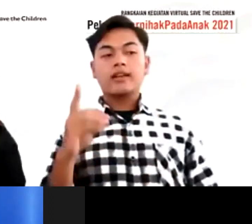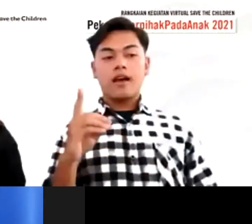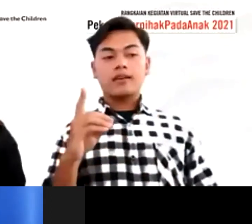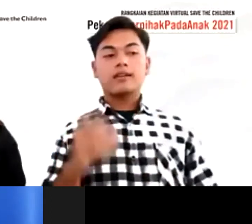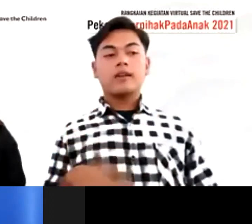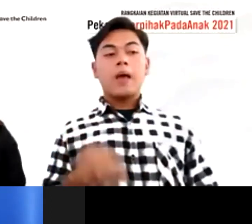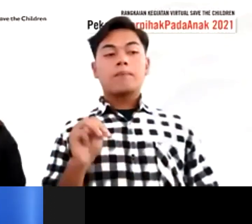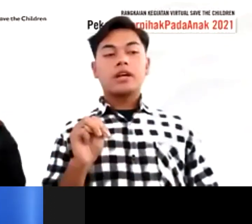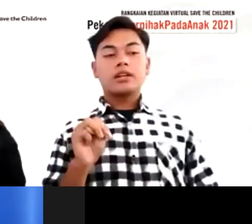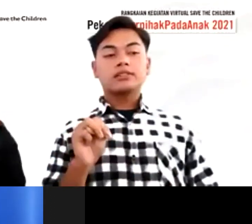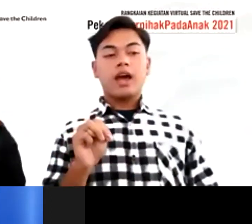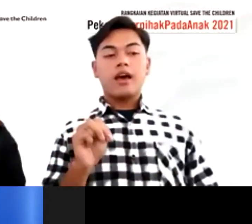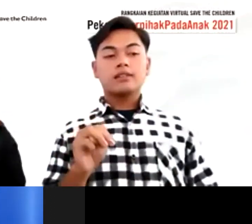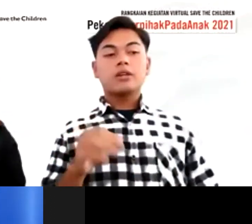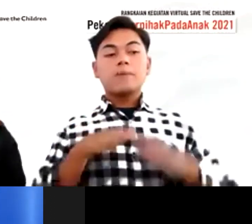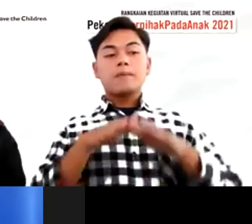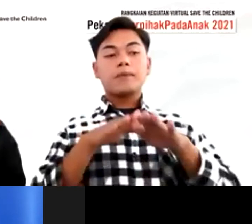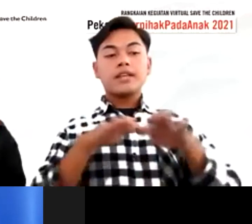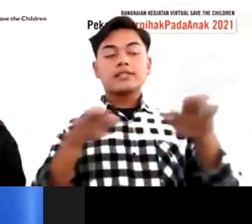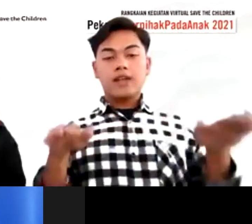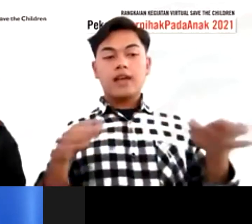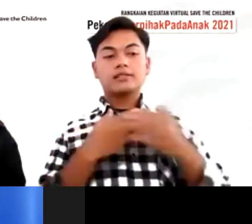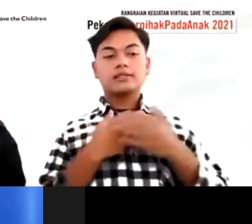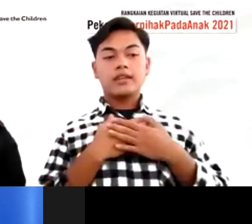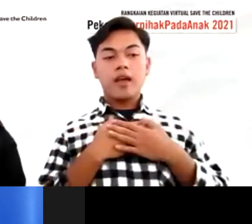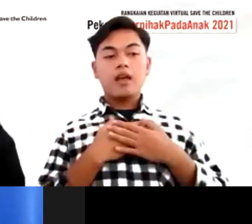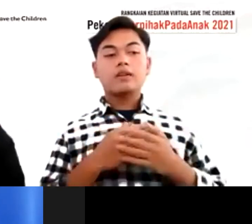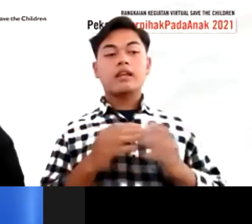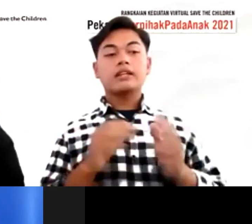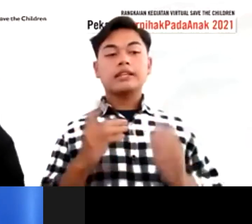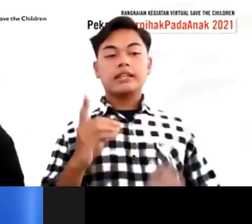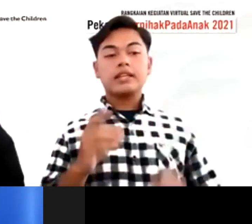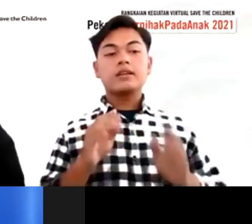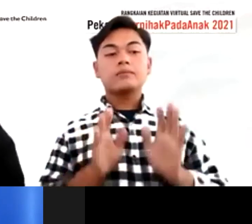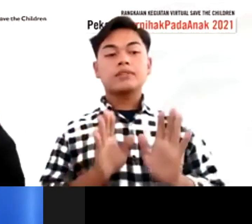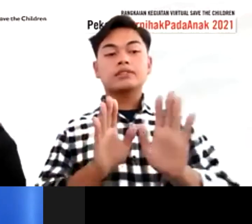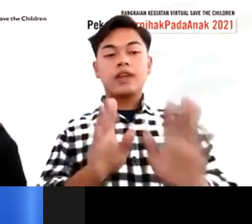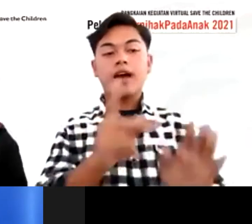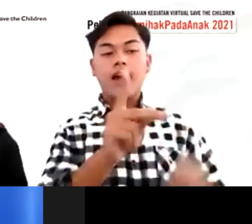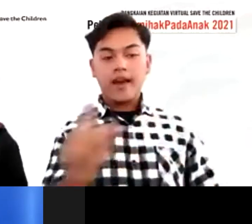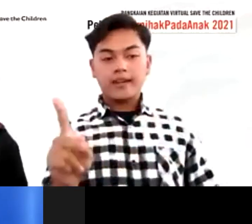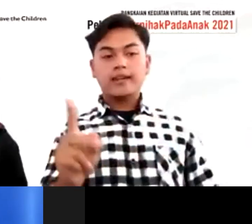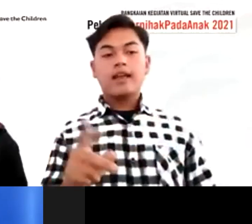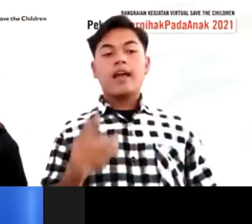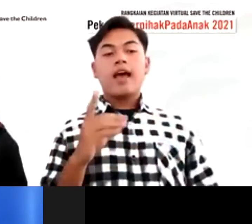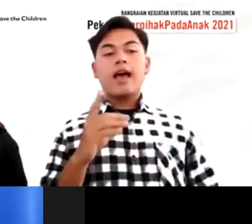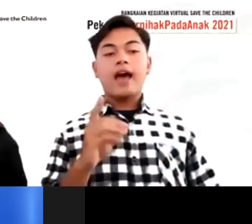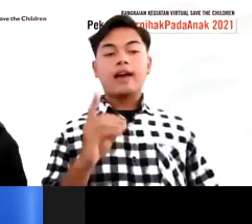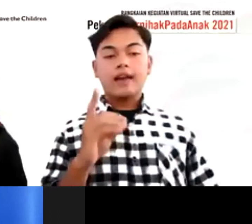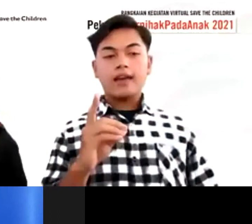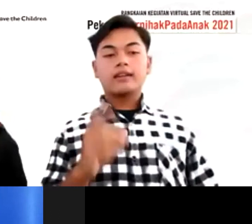ya dan penata kita tanah ini kita